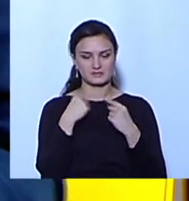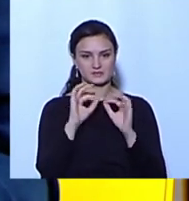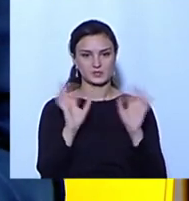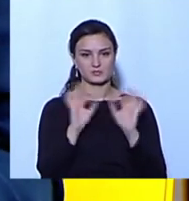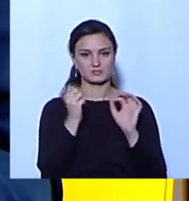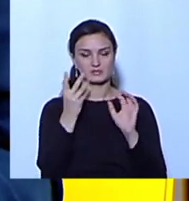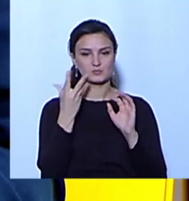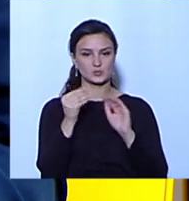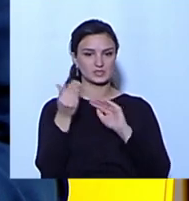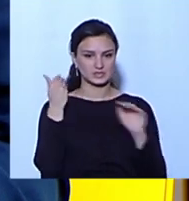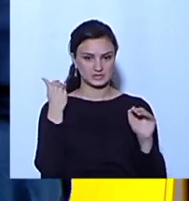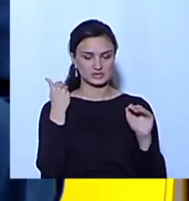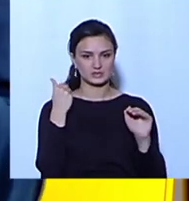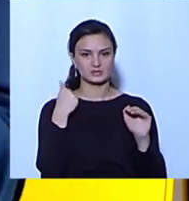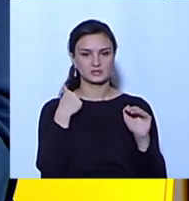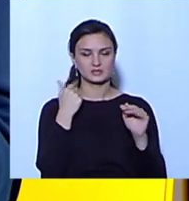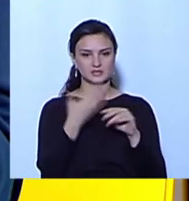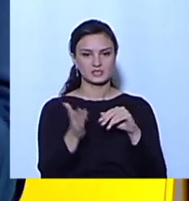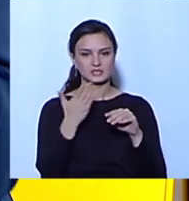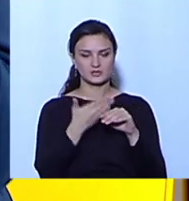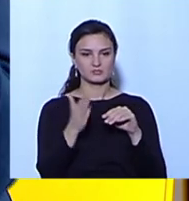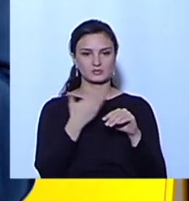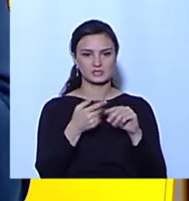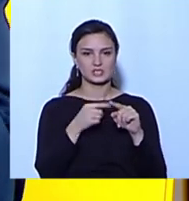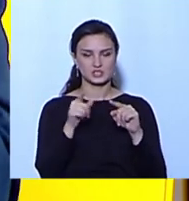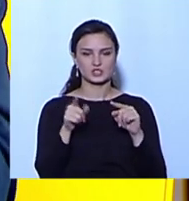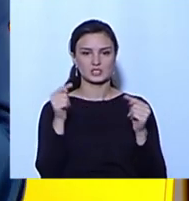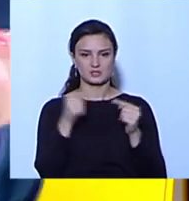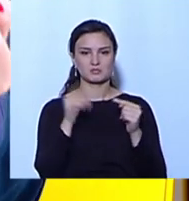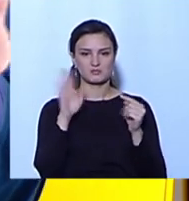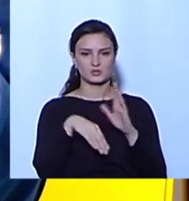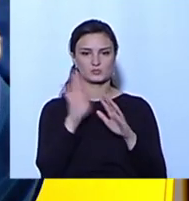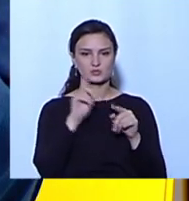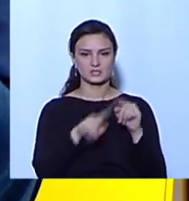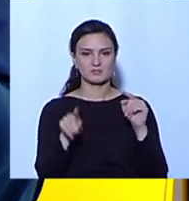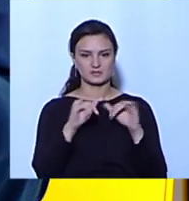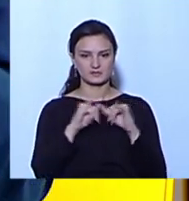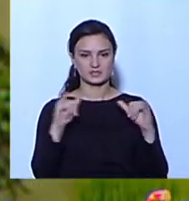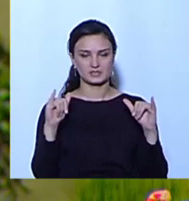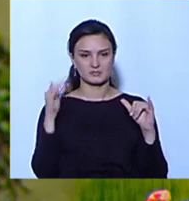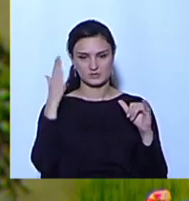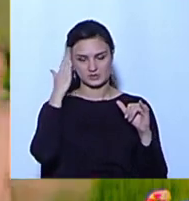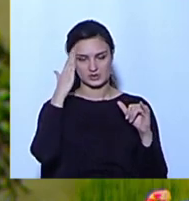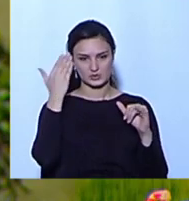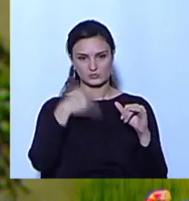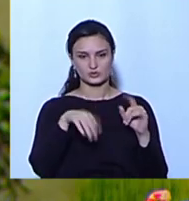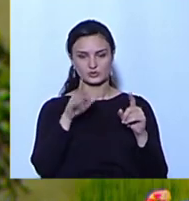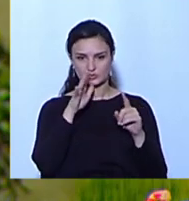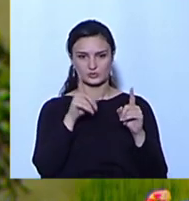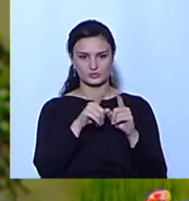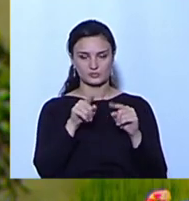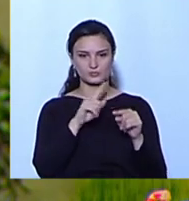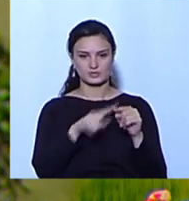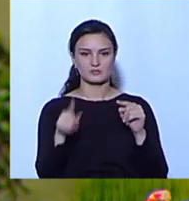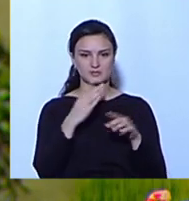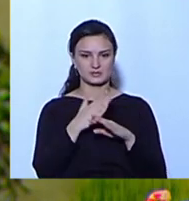საუბრობდი რამდენიმე წუთის წინ, თანდათანობით განვითარებიდან ეს შედარებით მაინც უფრო სწრაფად ვითარდება. ანუ ზურგის ტვინს ინსულტის დროს ეს პრობლემები უფრო